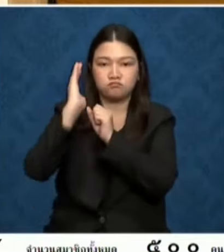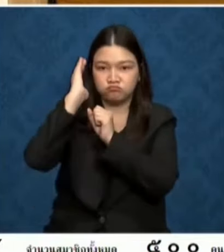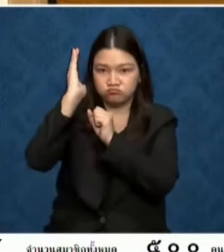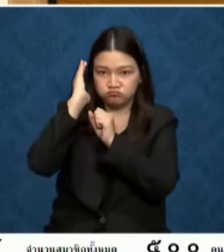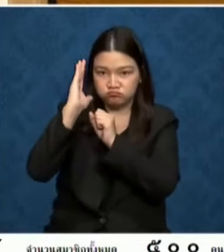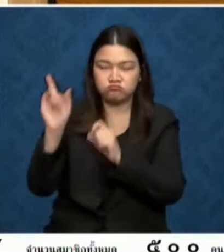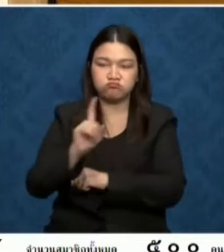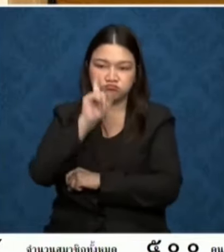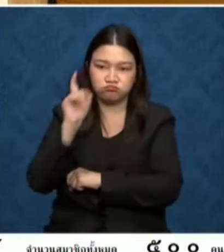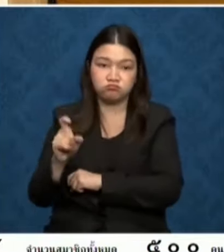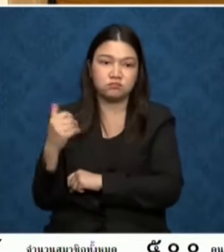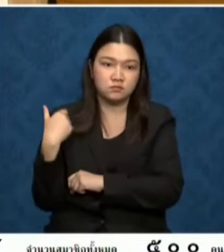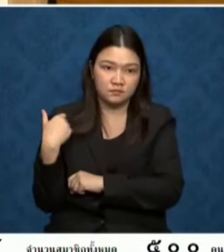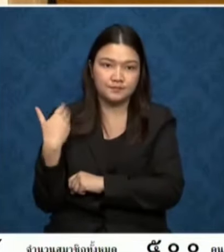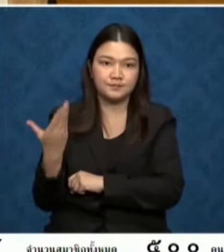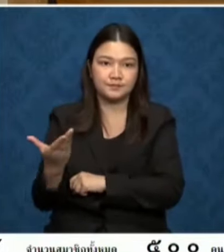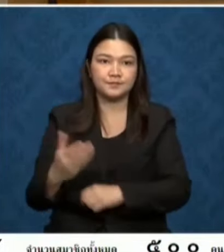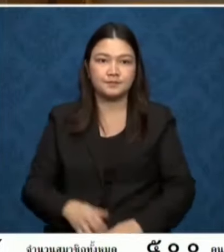งวนคำแปรยติ